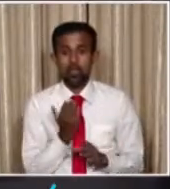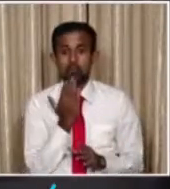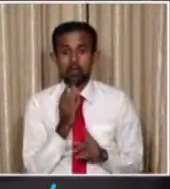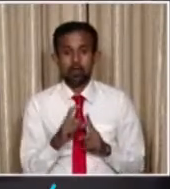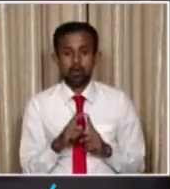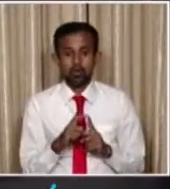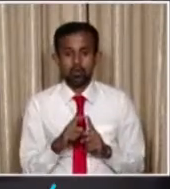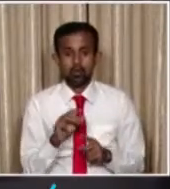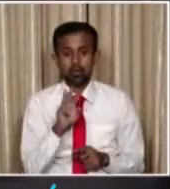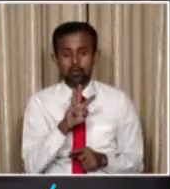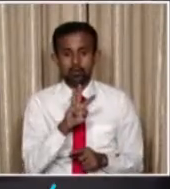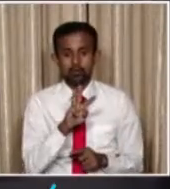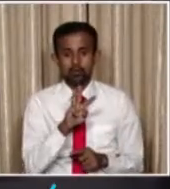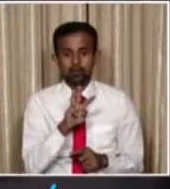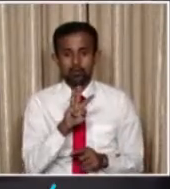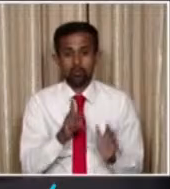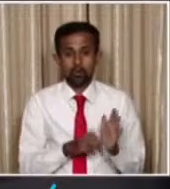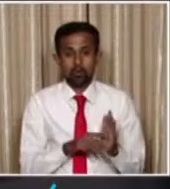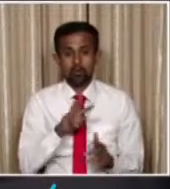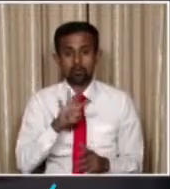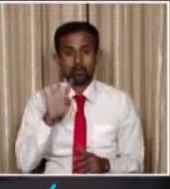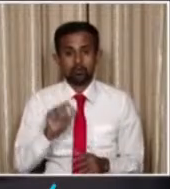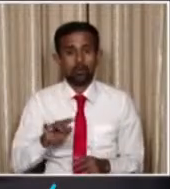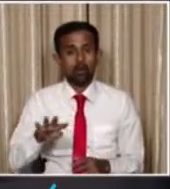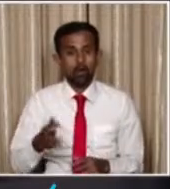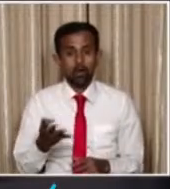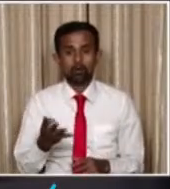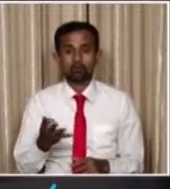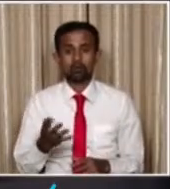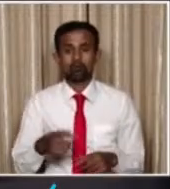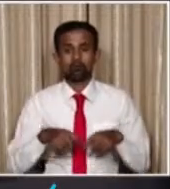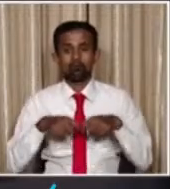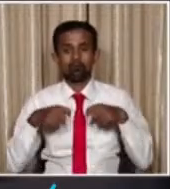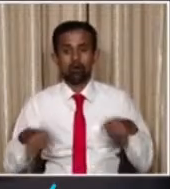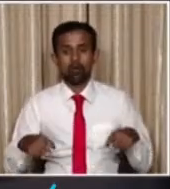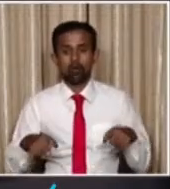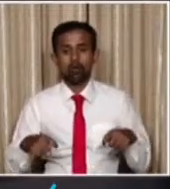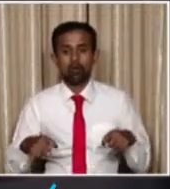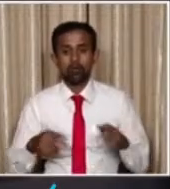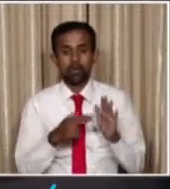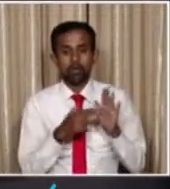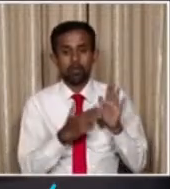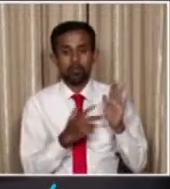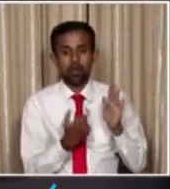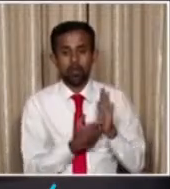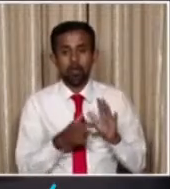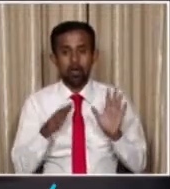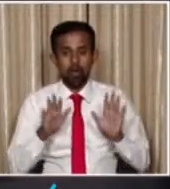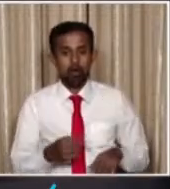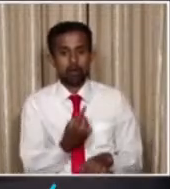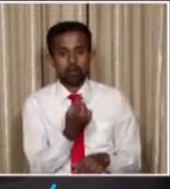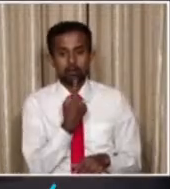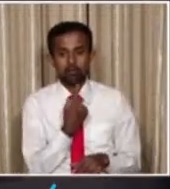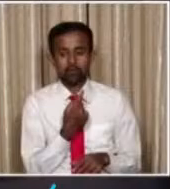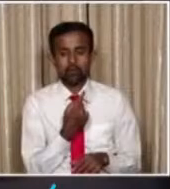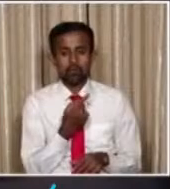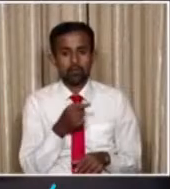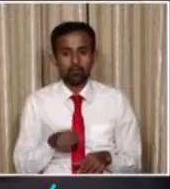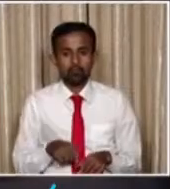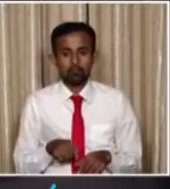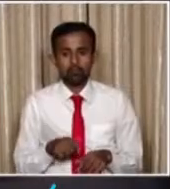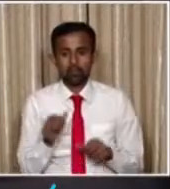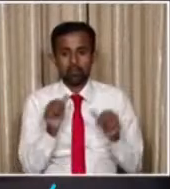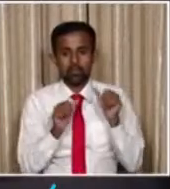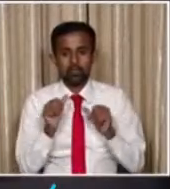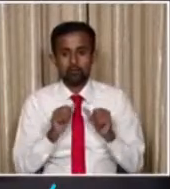dollar tisun tun laksa sisa terasa sahara siak gila di baru mantuma wasangkaran deh enne mahare ke bahasa ane kino me ausu